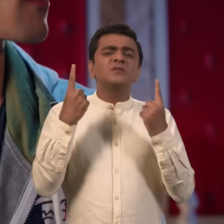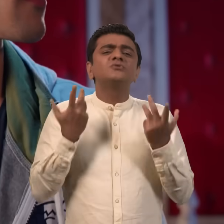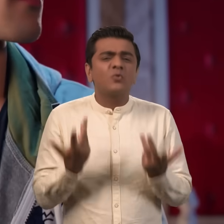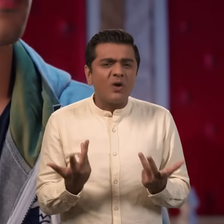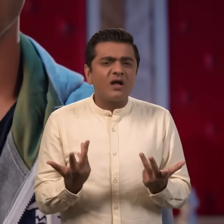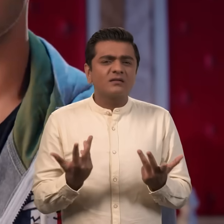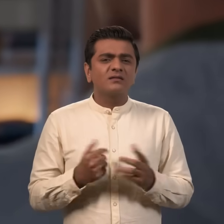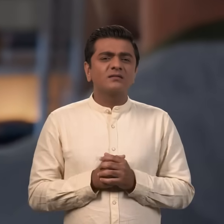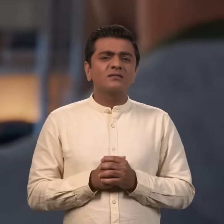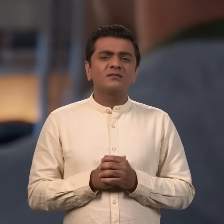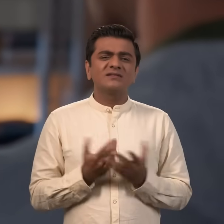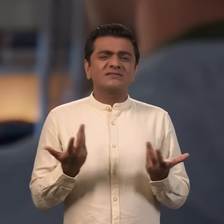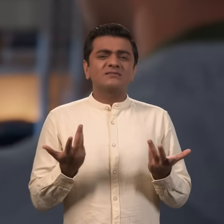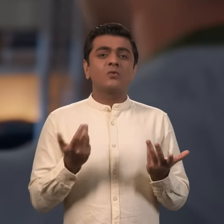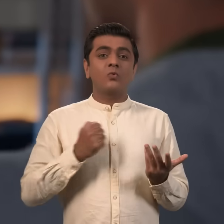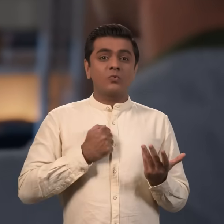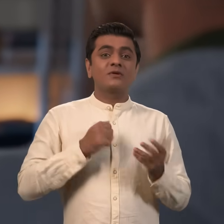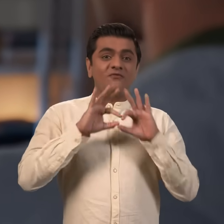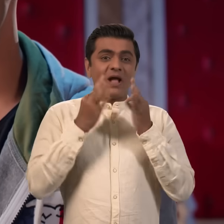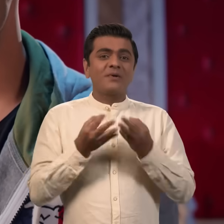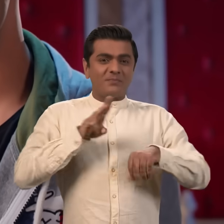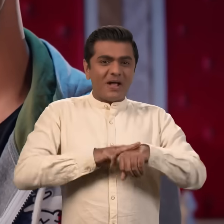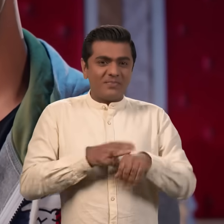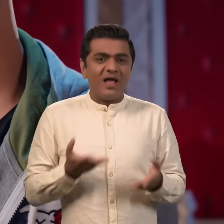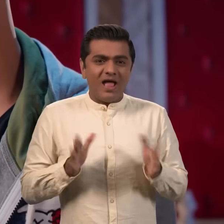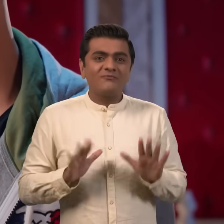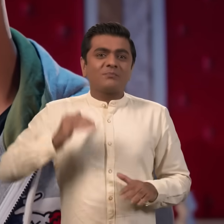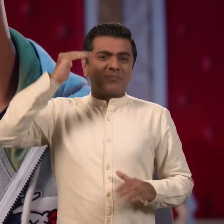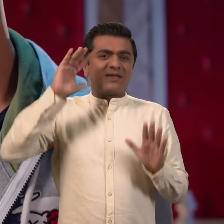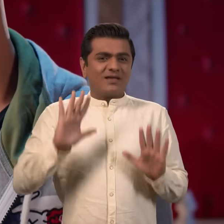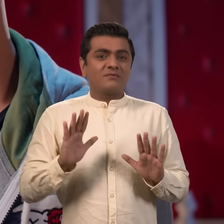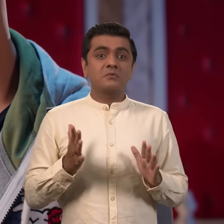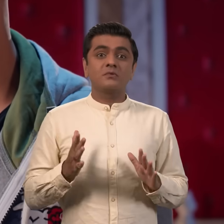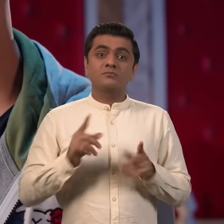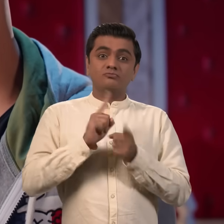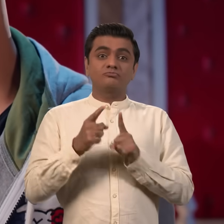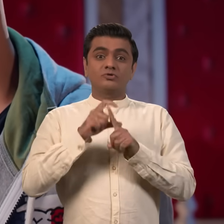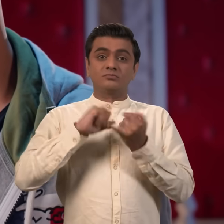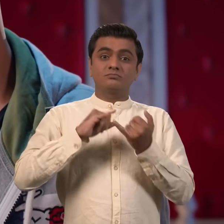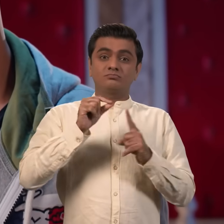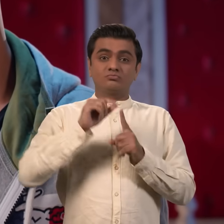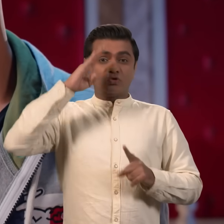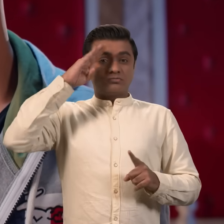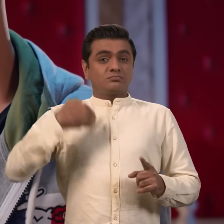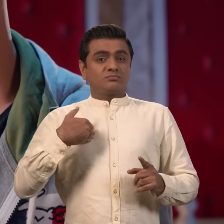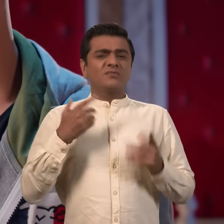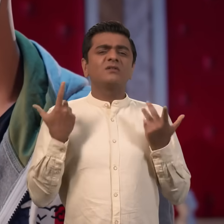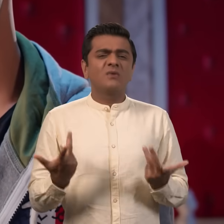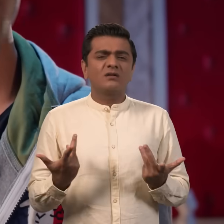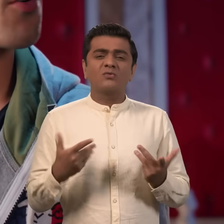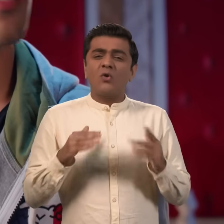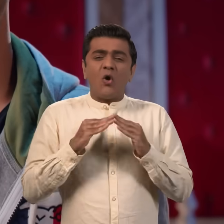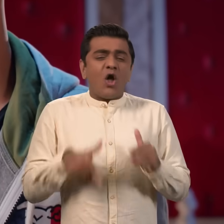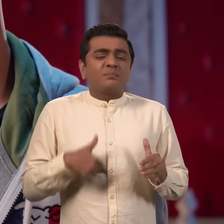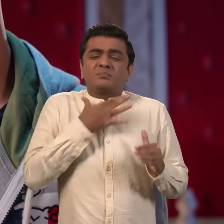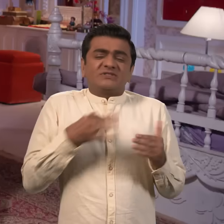ऐसे? मतलब अपने आप को घर का बड़ा सदस्य मानने के बजाय डीएसपी क्यों मानते हैं?